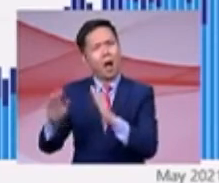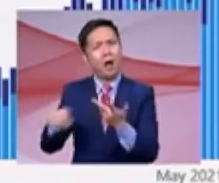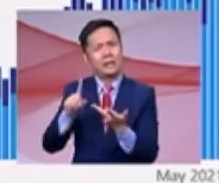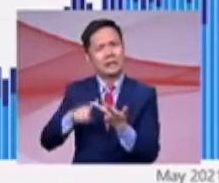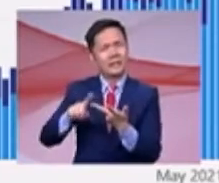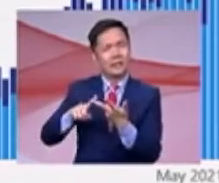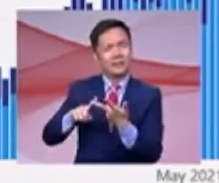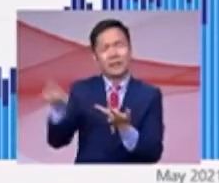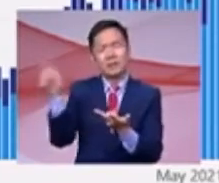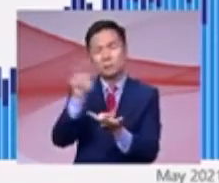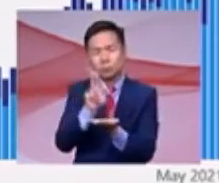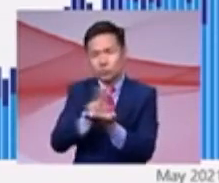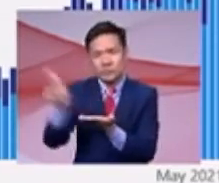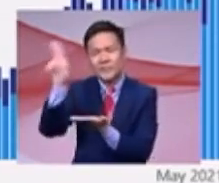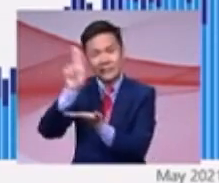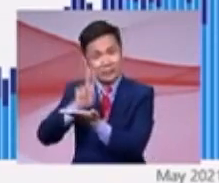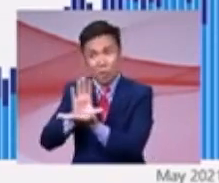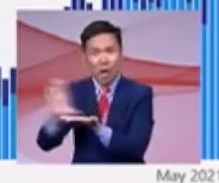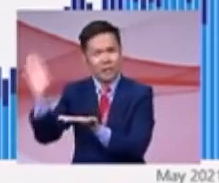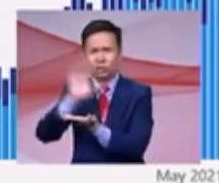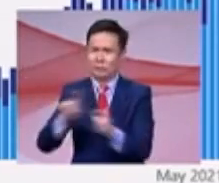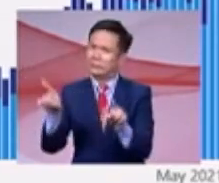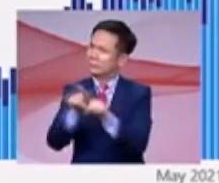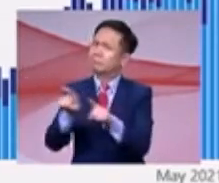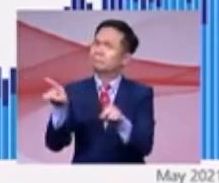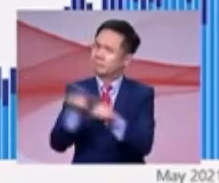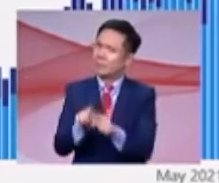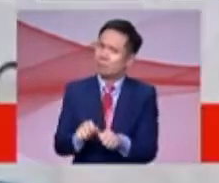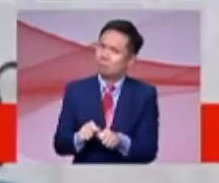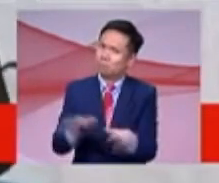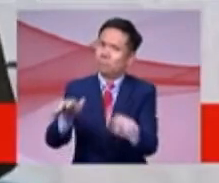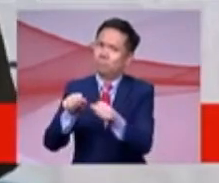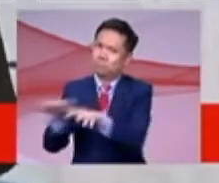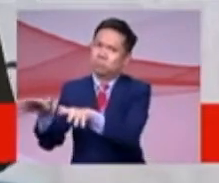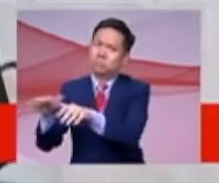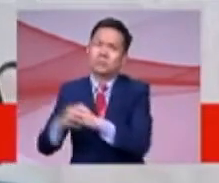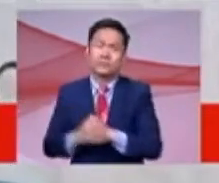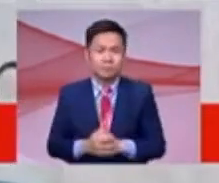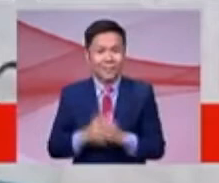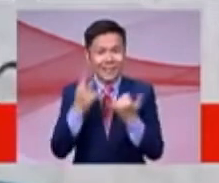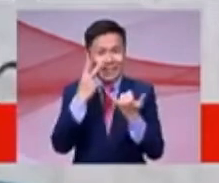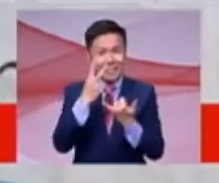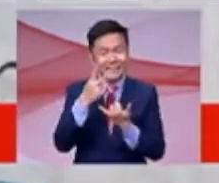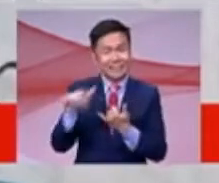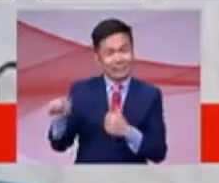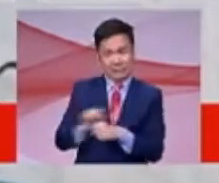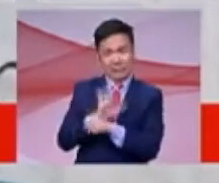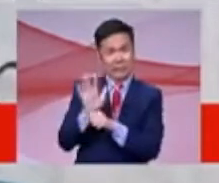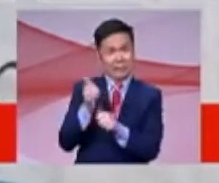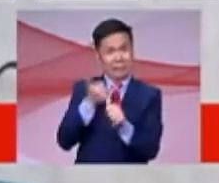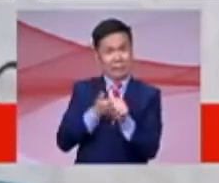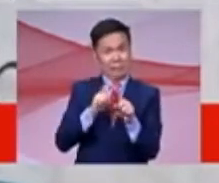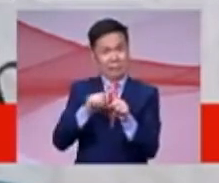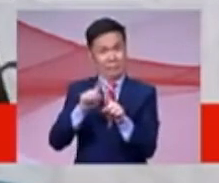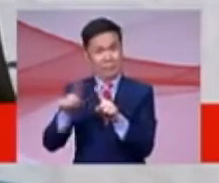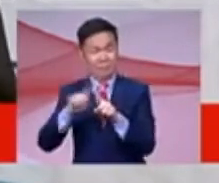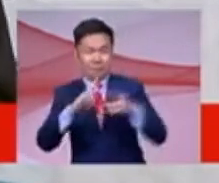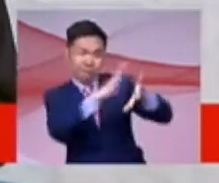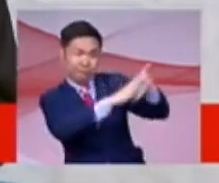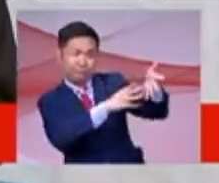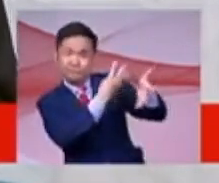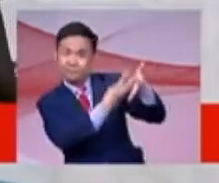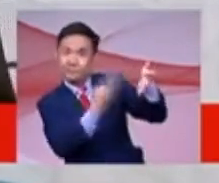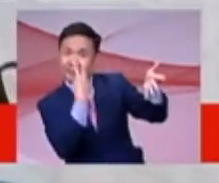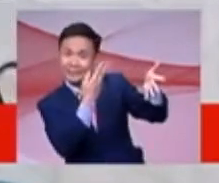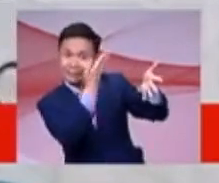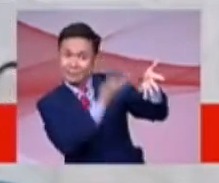institusi pengganjian dan sebagainya. Next. Dan inilah COVID-19 trend cluster bagi setiap kategori. Jadi kita